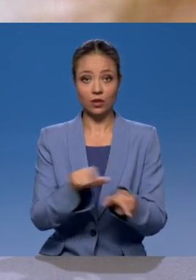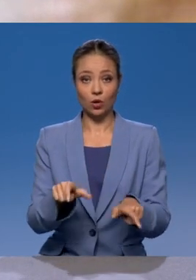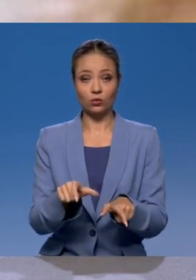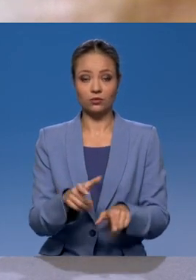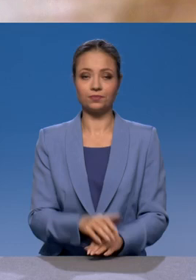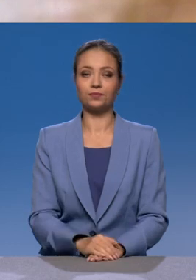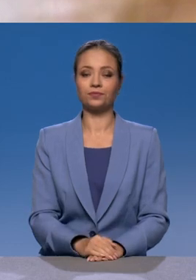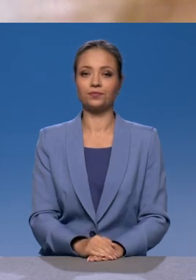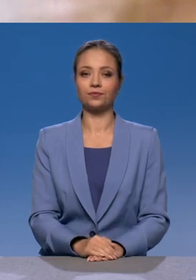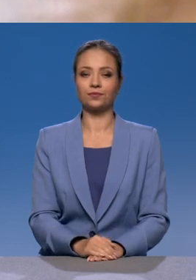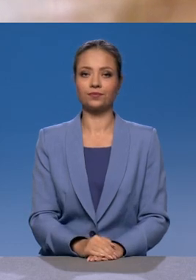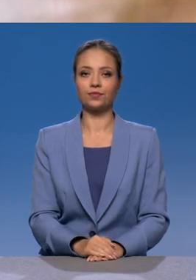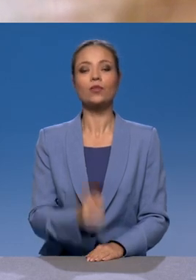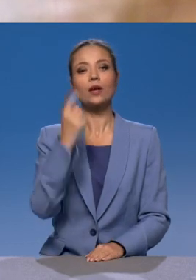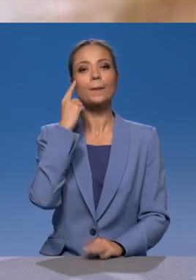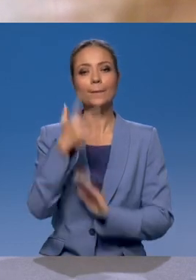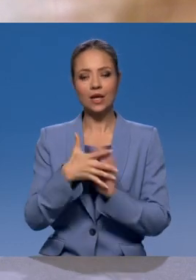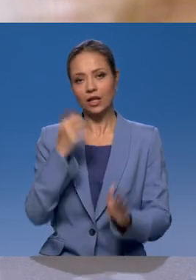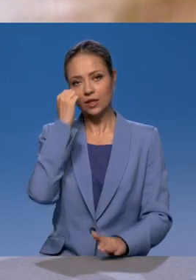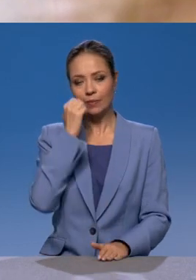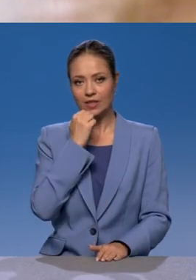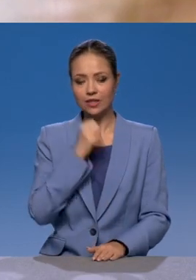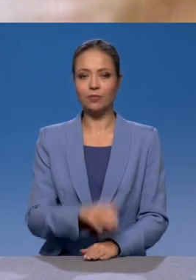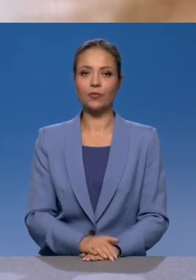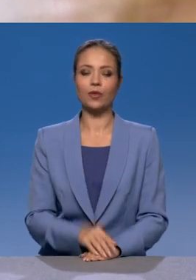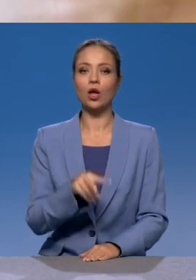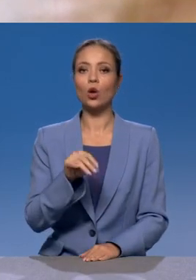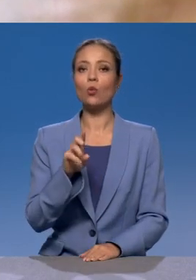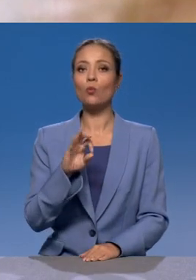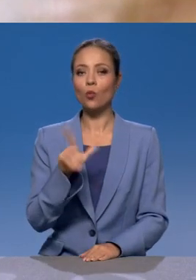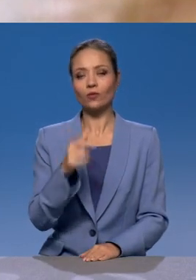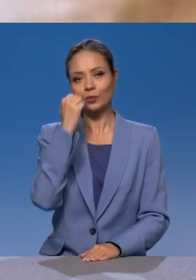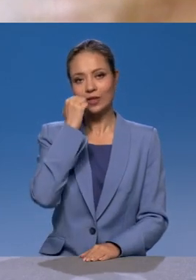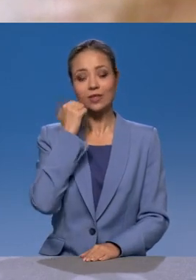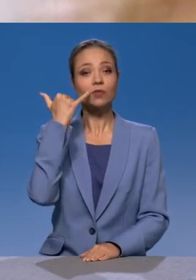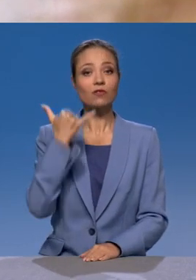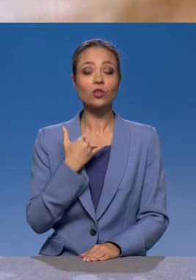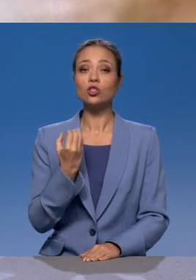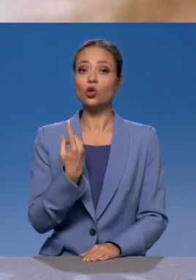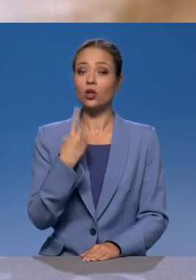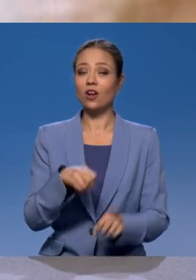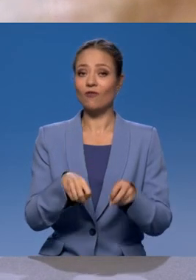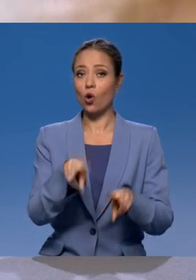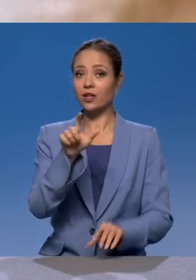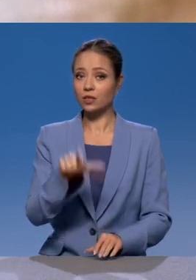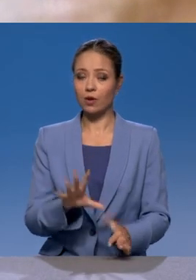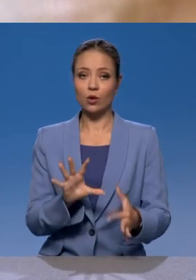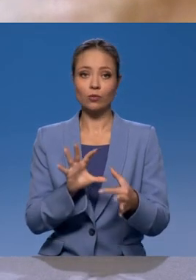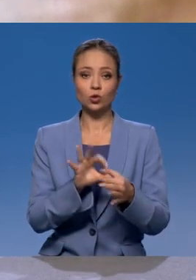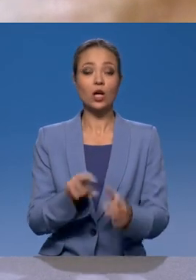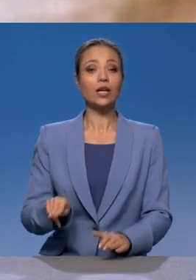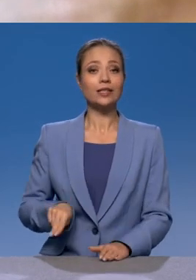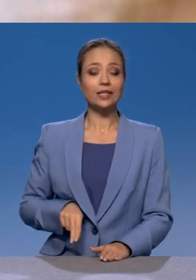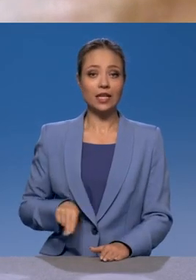Понятно, вот, да, понятно. Они... Спасибо, прикормленная, да. Любовь, спасибо за звонок. Еще одного эксперта подключаем. Екатерина Дмитриева, директор фонда